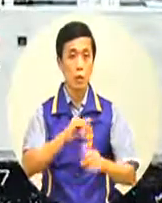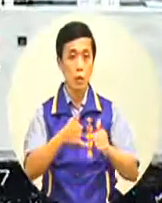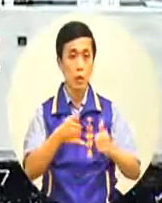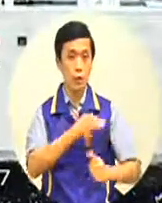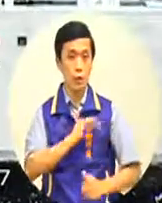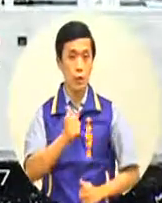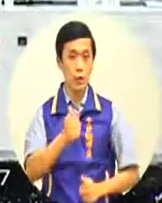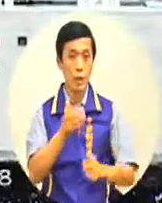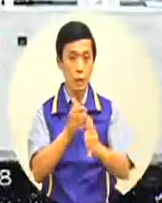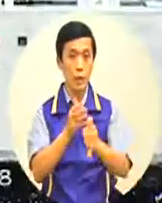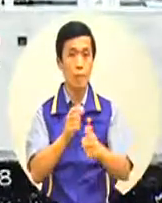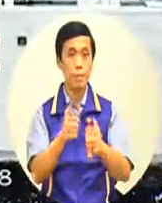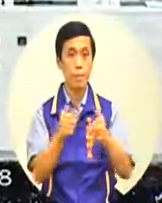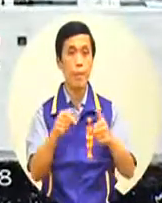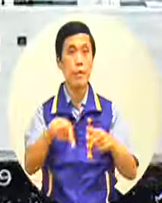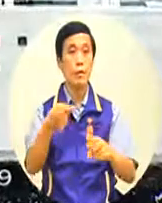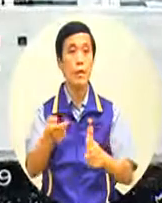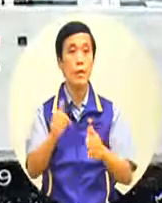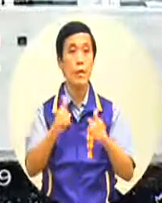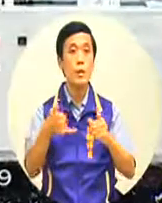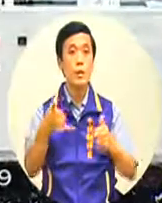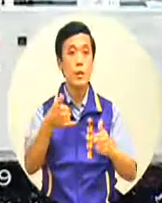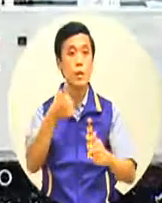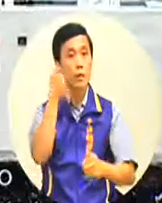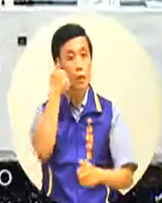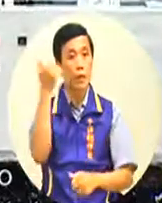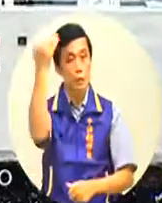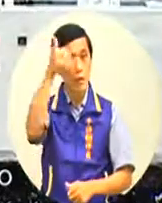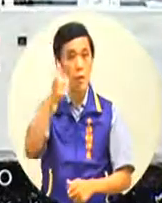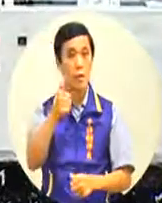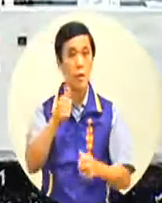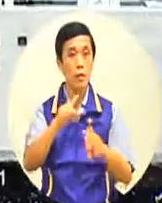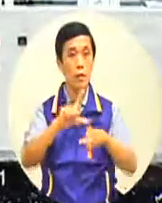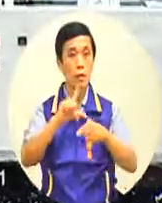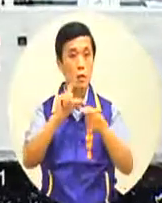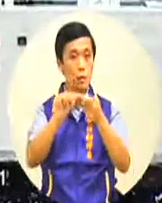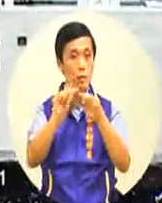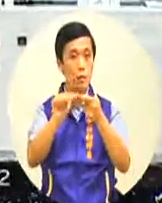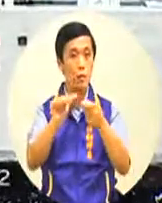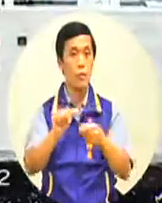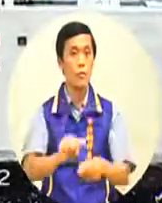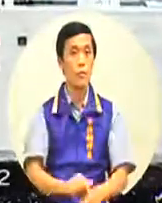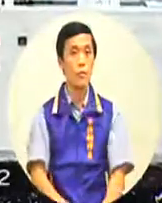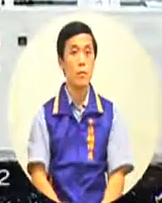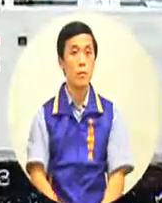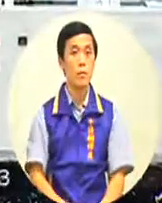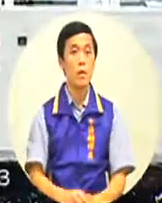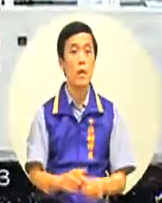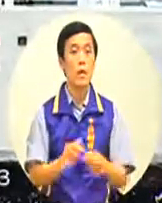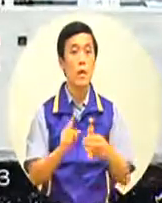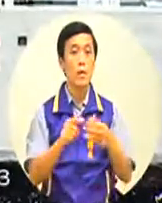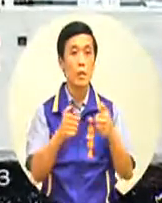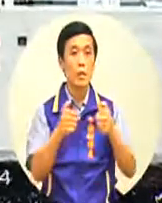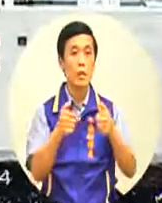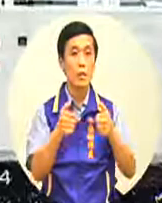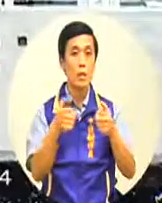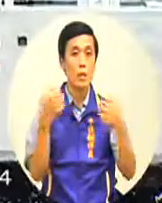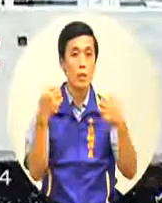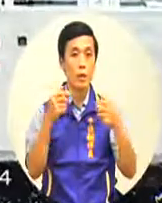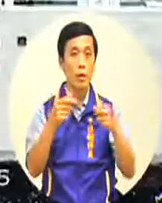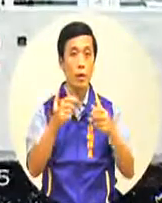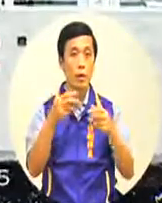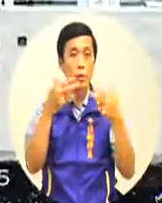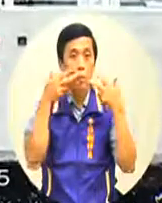询。接下来质询的议员是郑光峰议员，时间十五分钟。 谢谢召集人尔登议